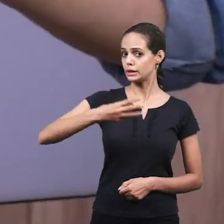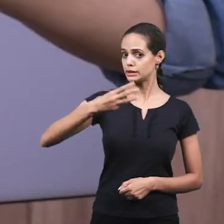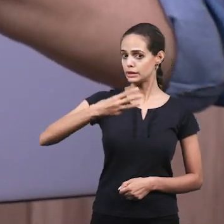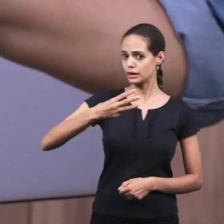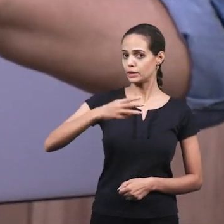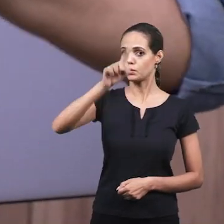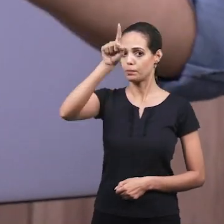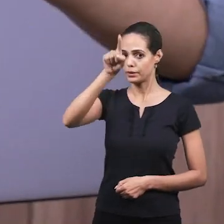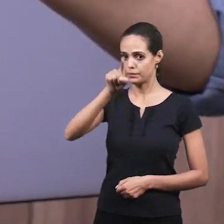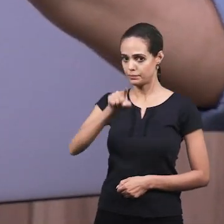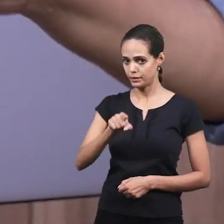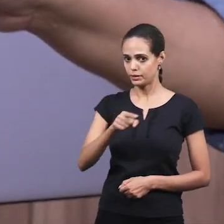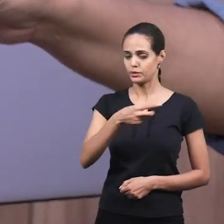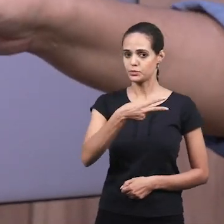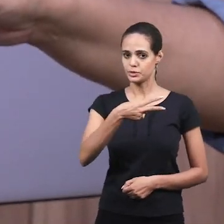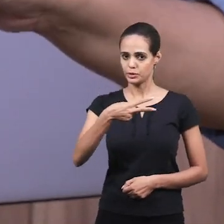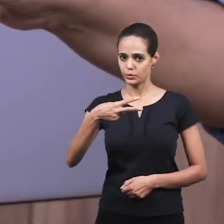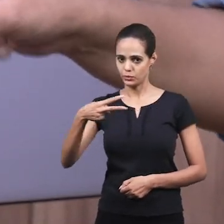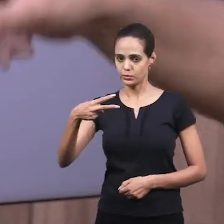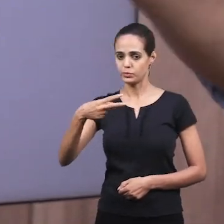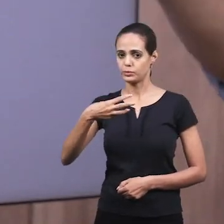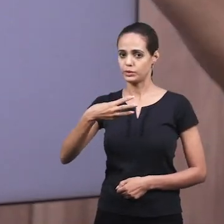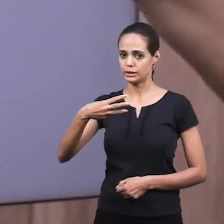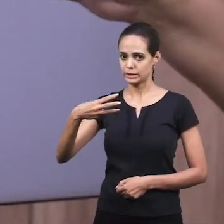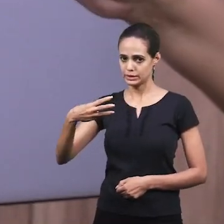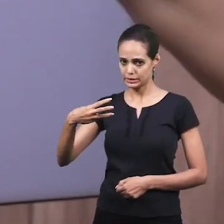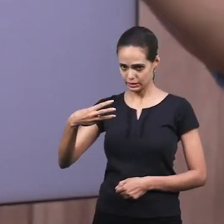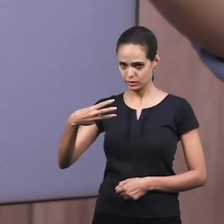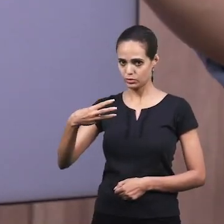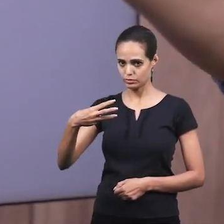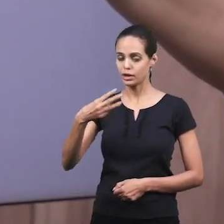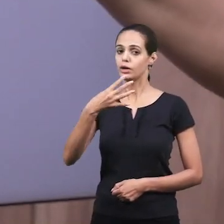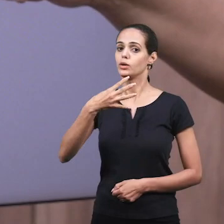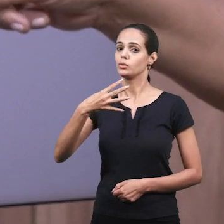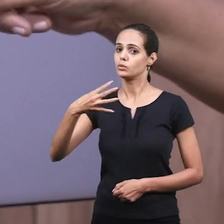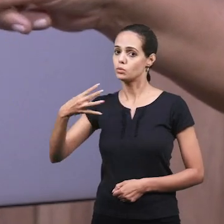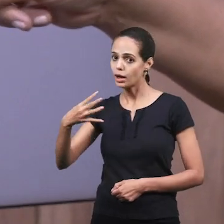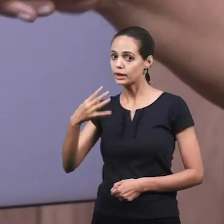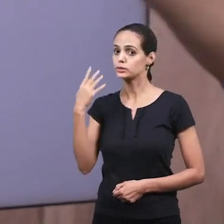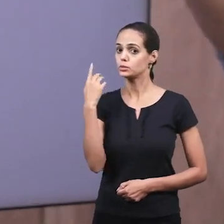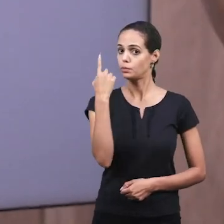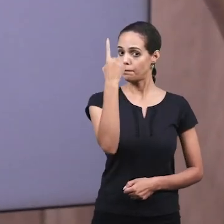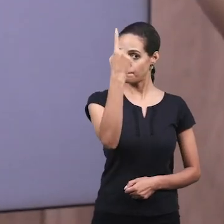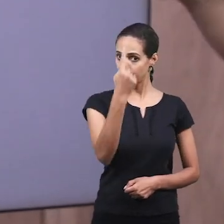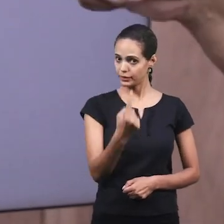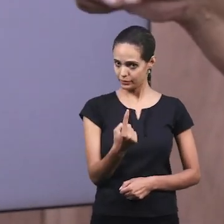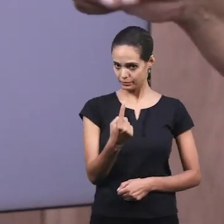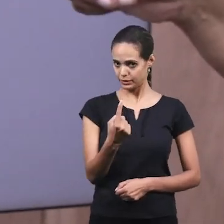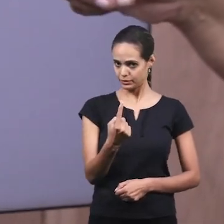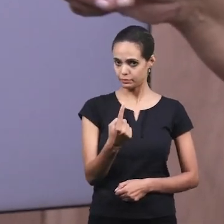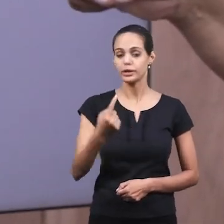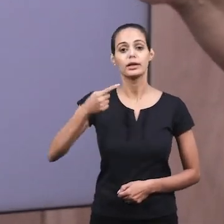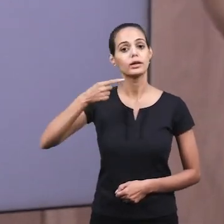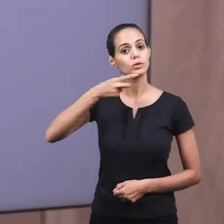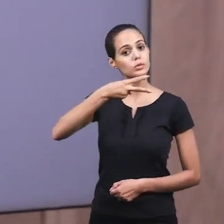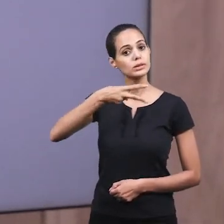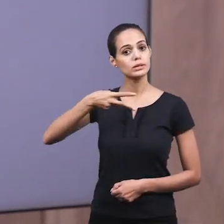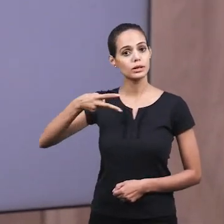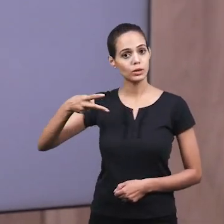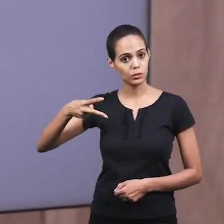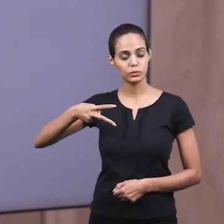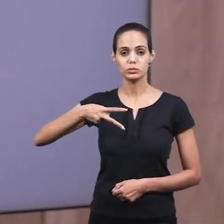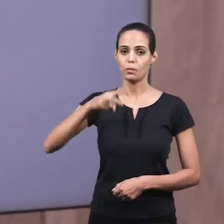division, on va jouer le premier, deuxième temps et le quatrième compas. Dans le premier temps et le deuxième temps sera